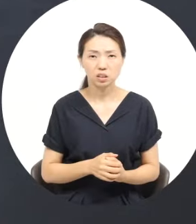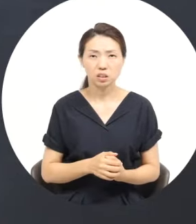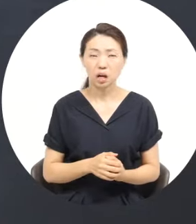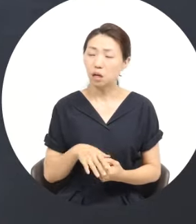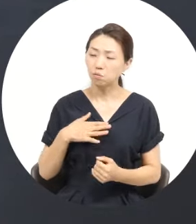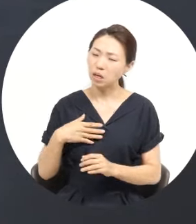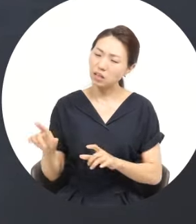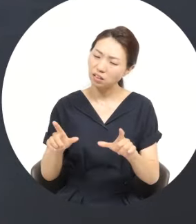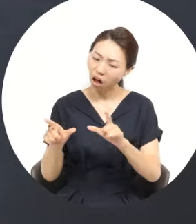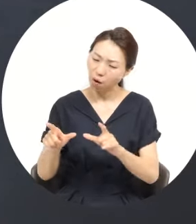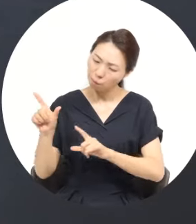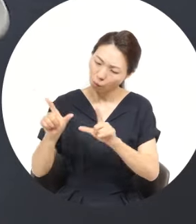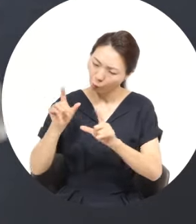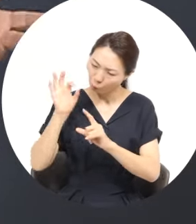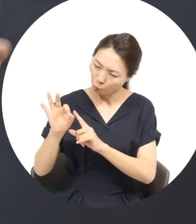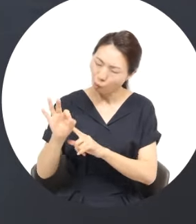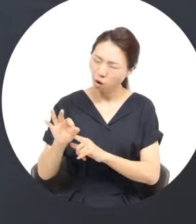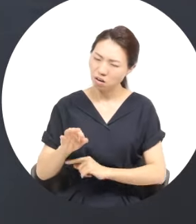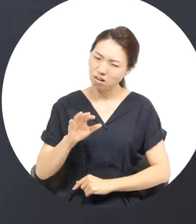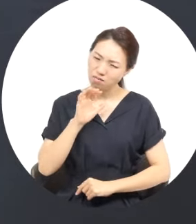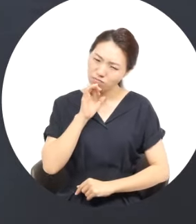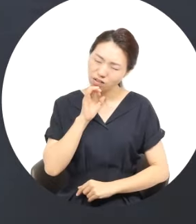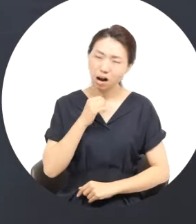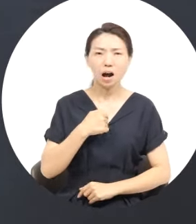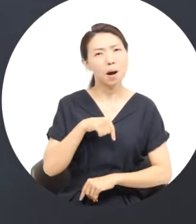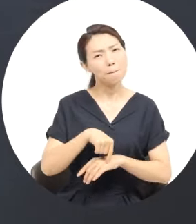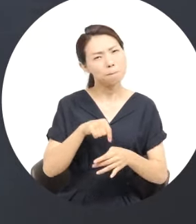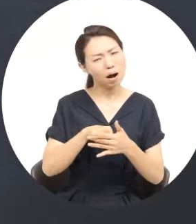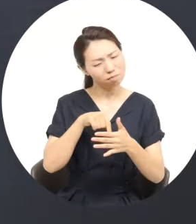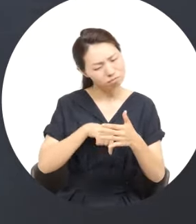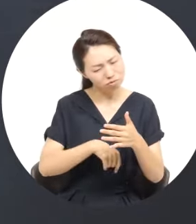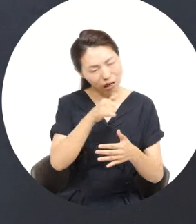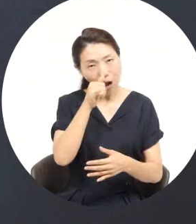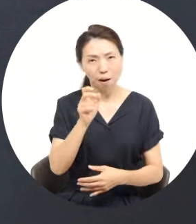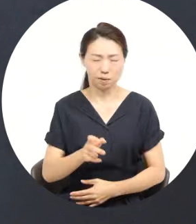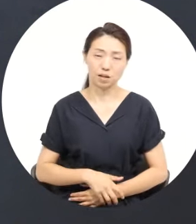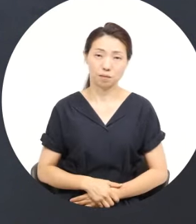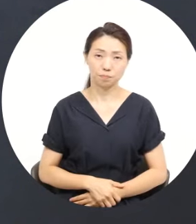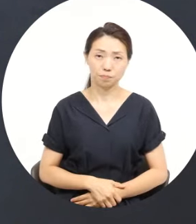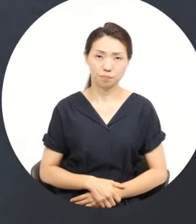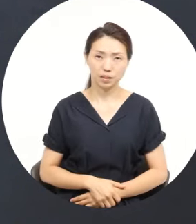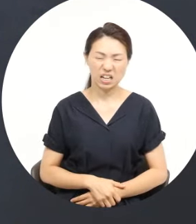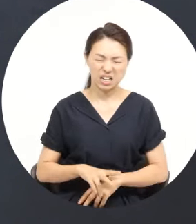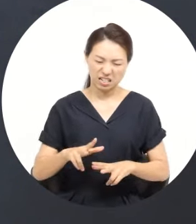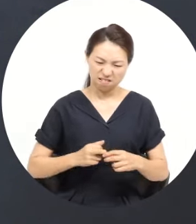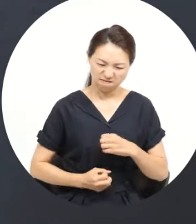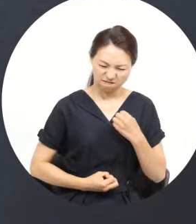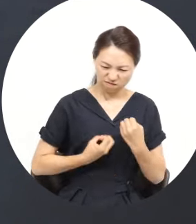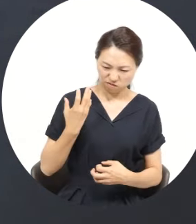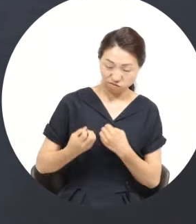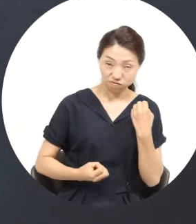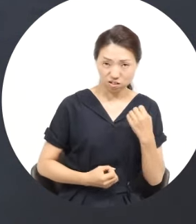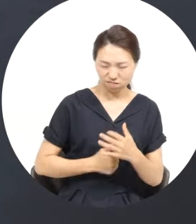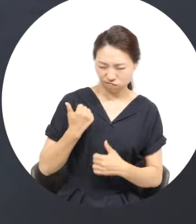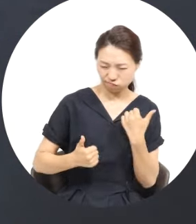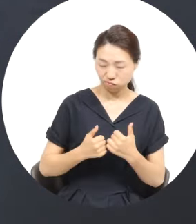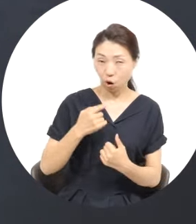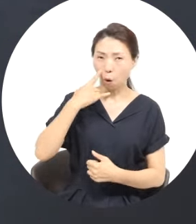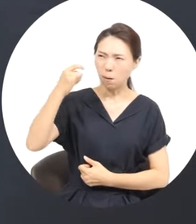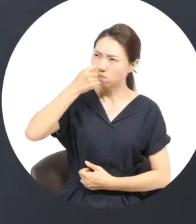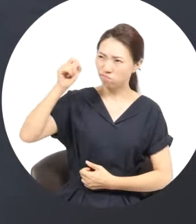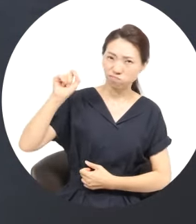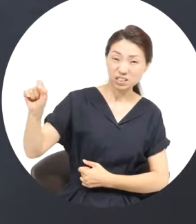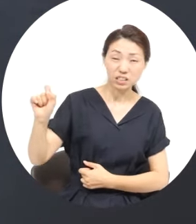가졌다든지 그래서 얘는 막 사는 이런 지금 분통을 터뜨리고 막 사는 이런